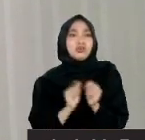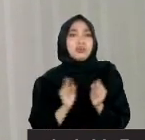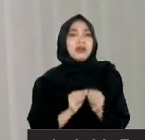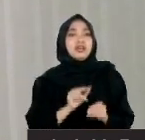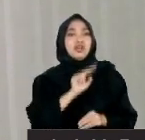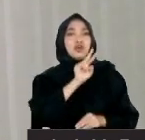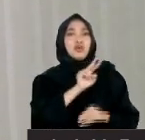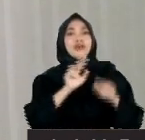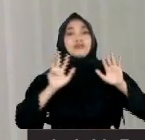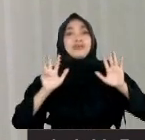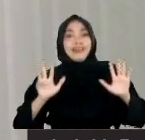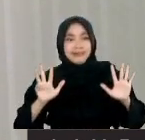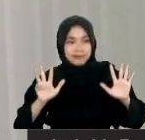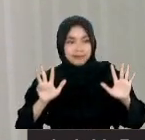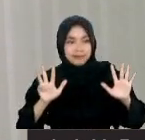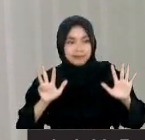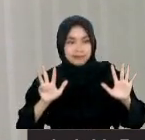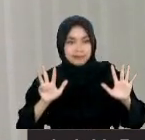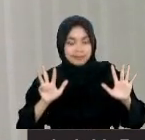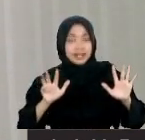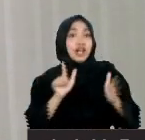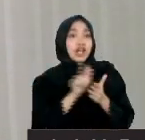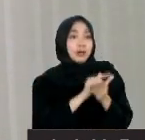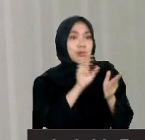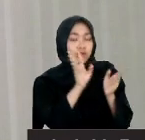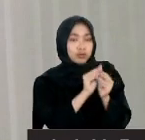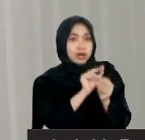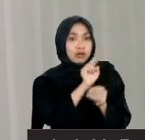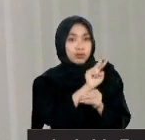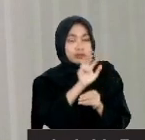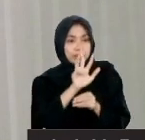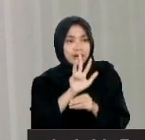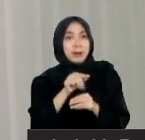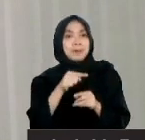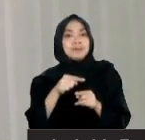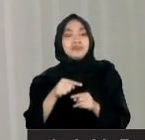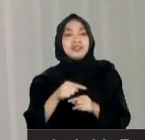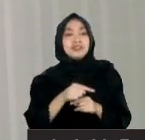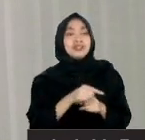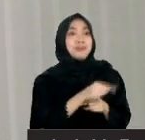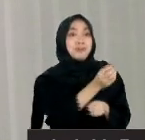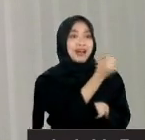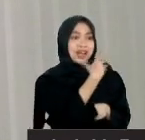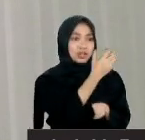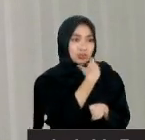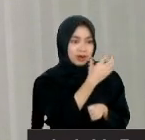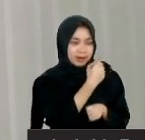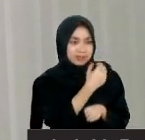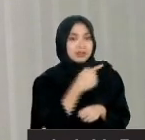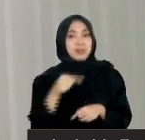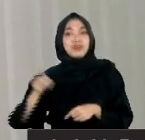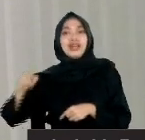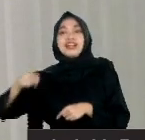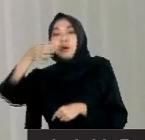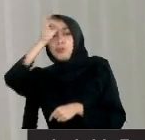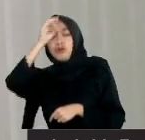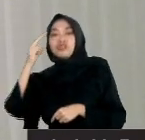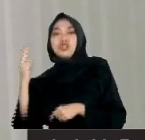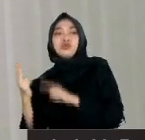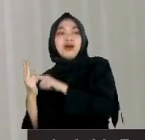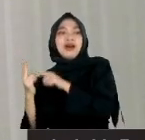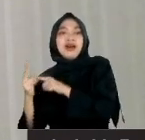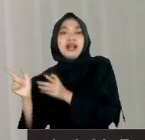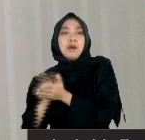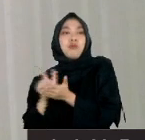29 laporan pengaduan dan 2 laporan polisi. Jadi artinya dari laporan pengaduan yang ada sudah 2 ditingkatkan